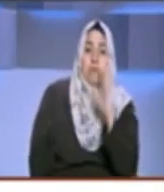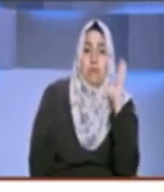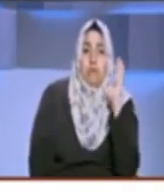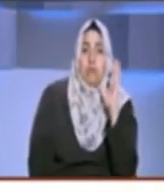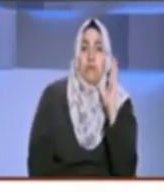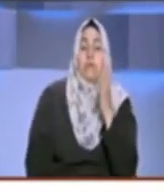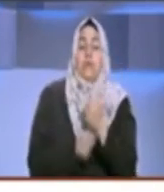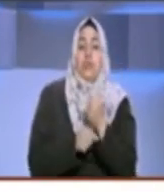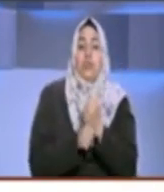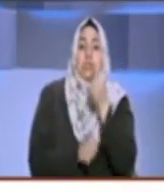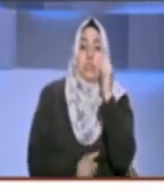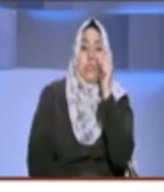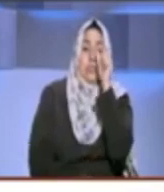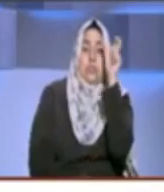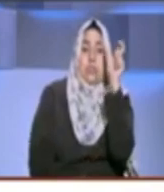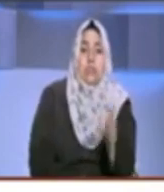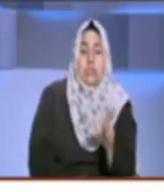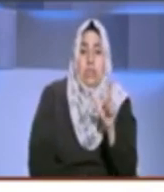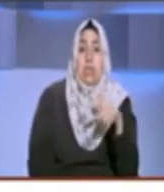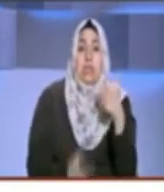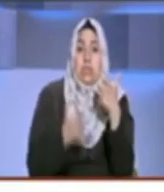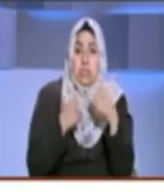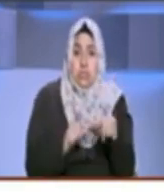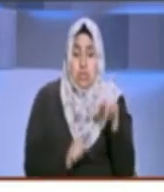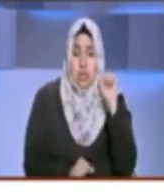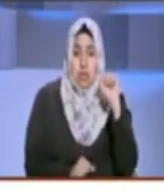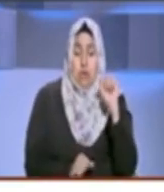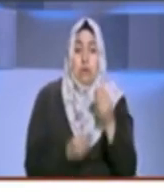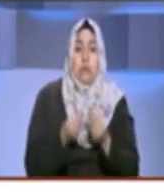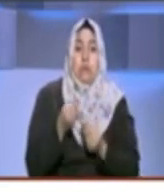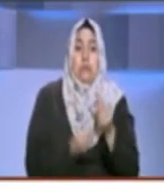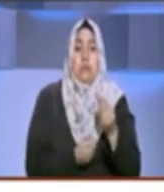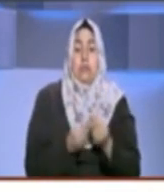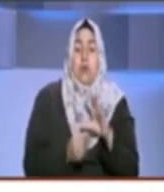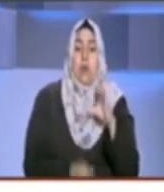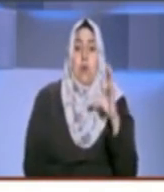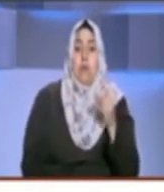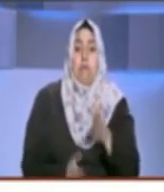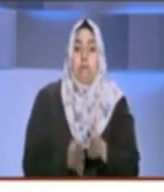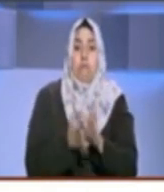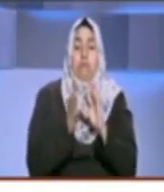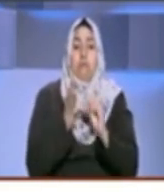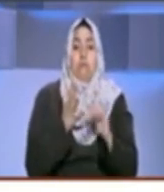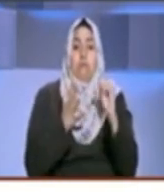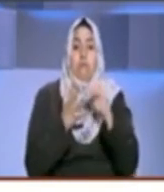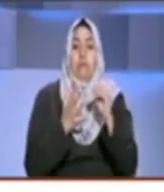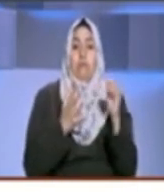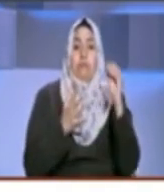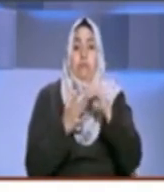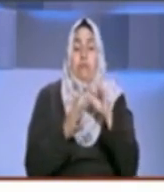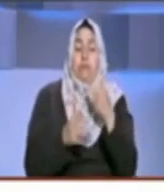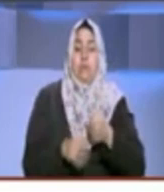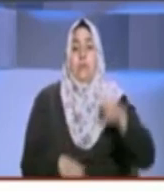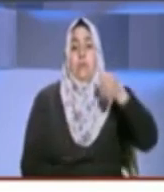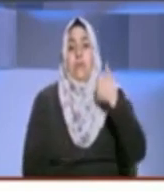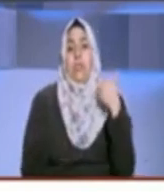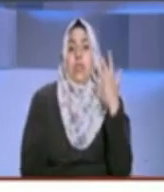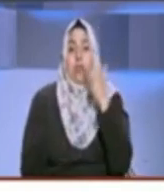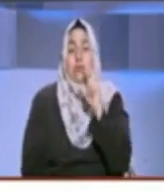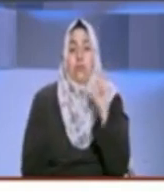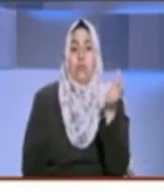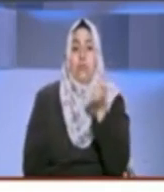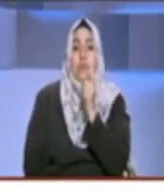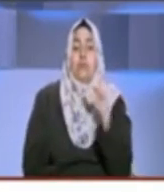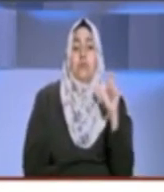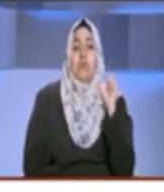يشغلوا الناس ديجيتال ومن البيت. الدولة هي السياسة، وضع السياسة لكل مرحلة، والتوعية المجتمعية وزيادة عدد المواصلات. نقدر نلخص